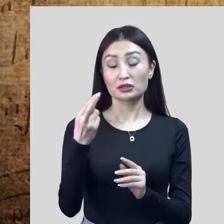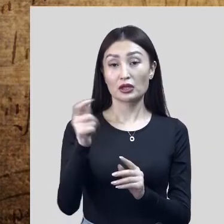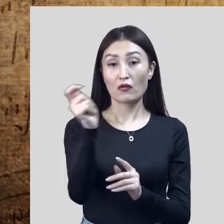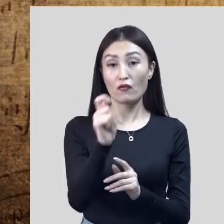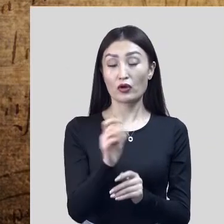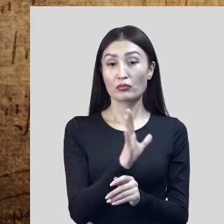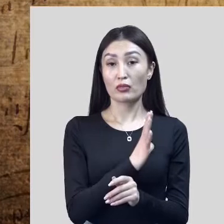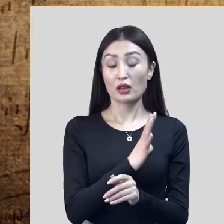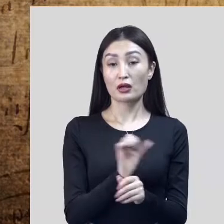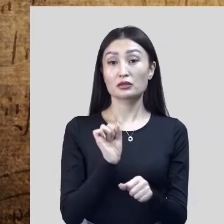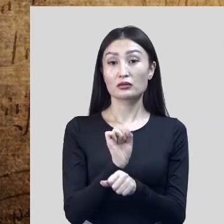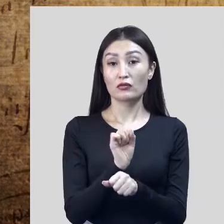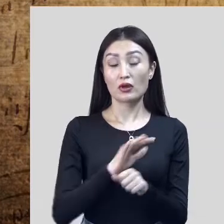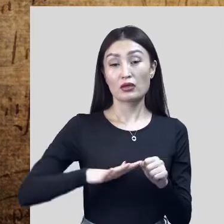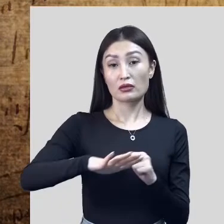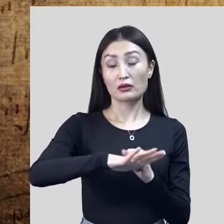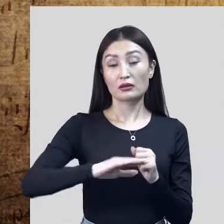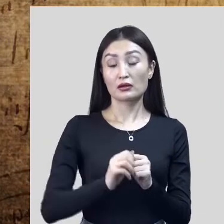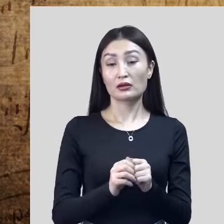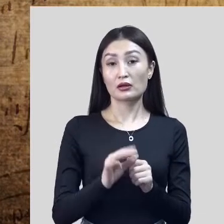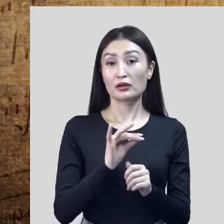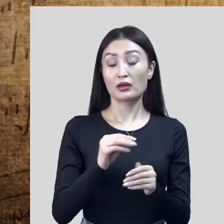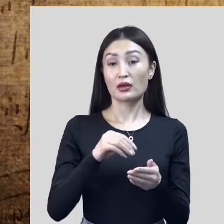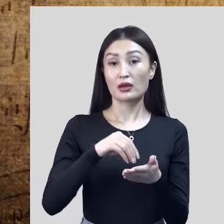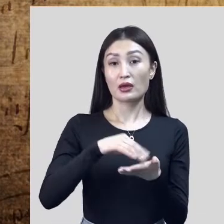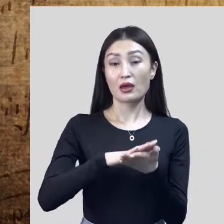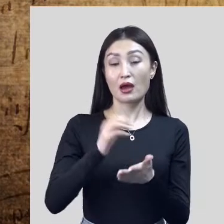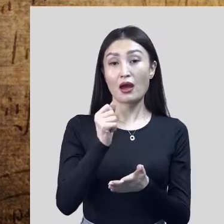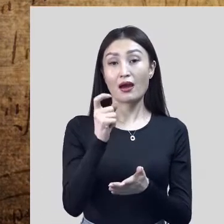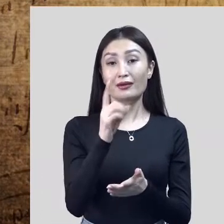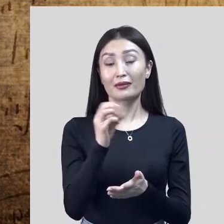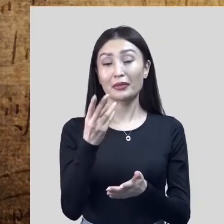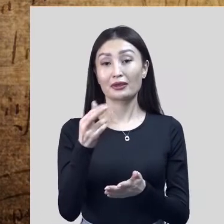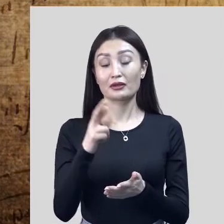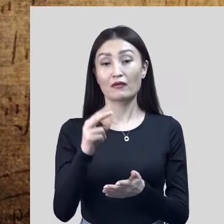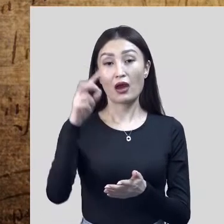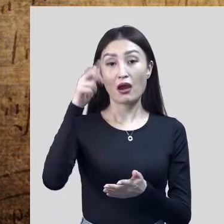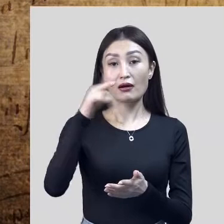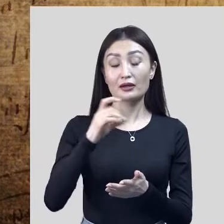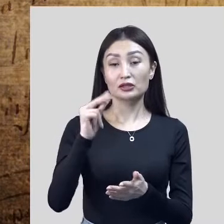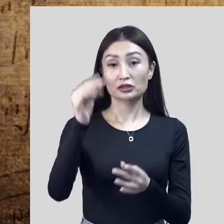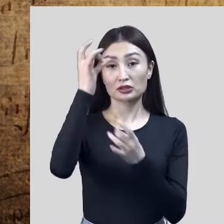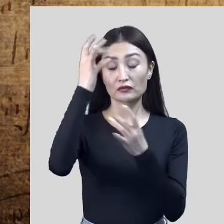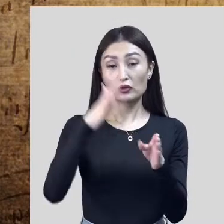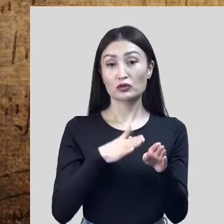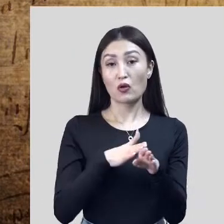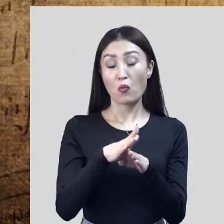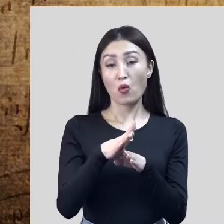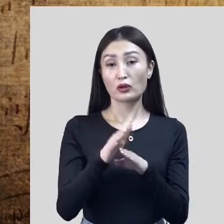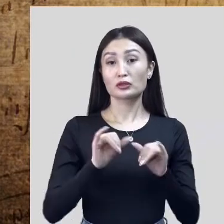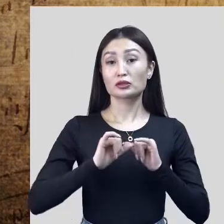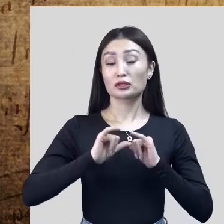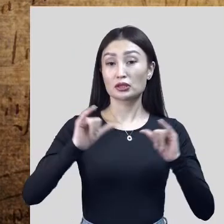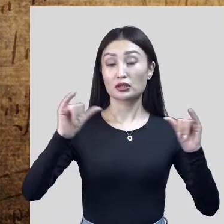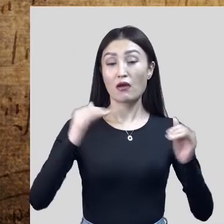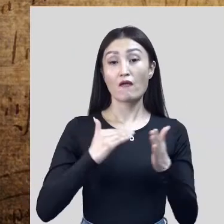была остановлена территориальная экспансия империи Ахеменидов, греческая цивилизация вступила в полосу расцвета и